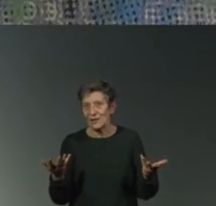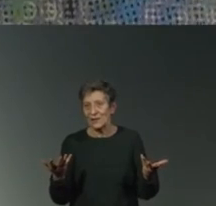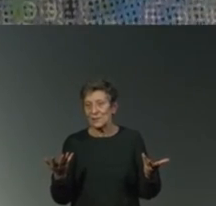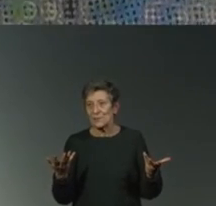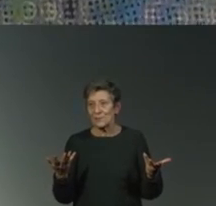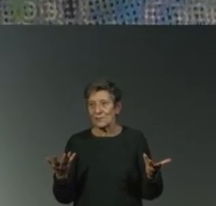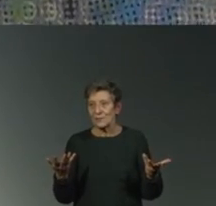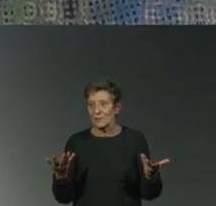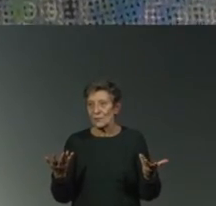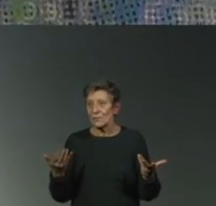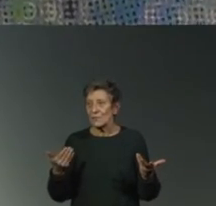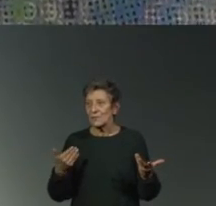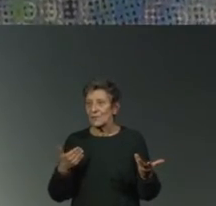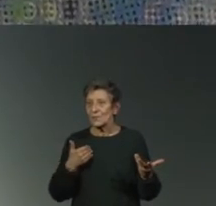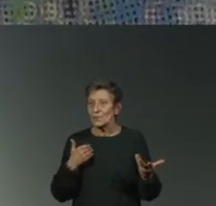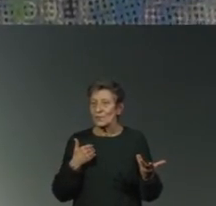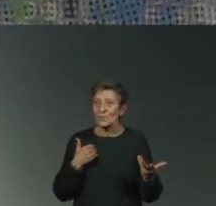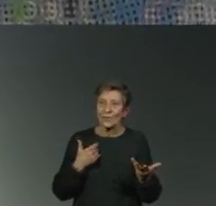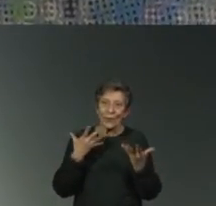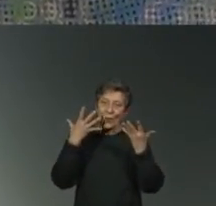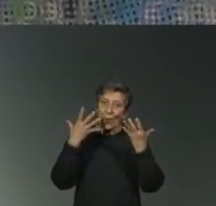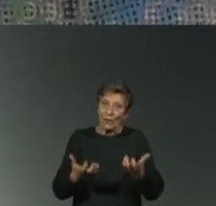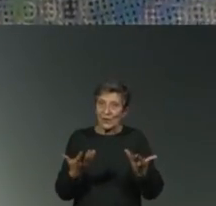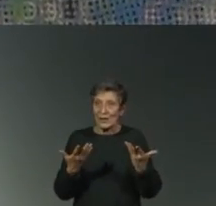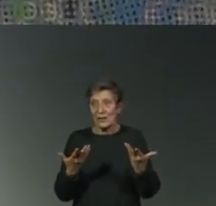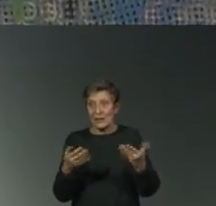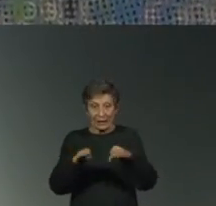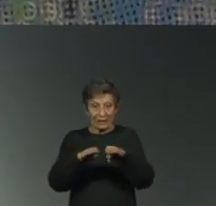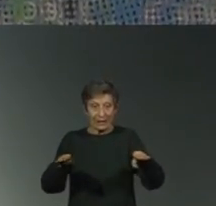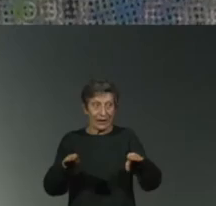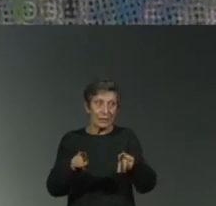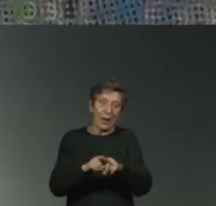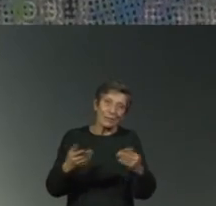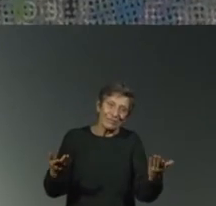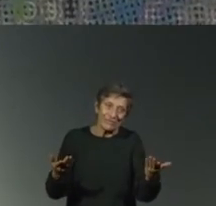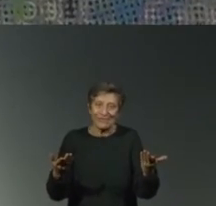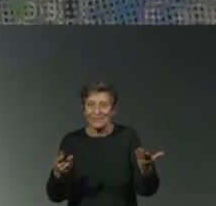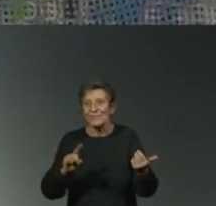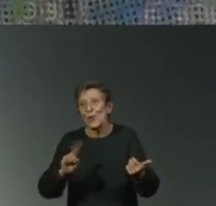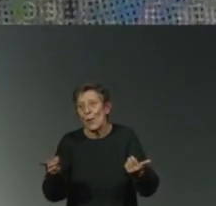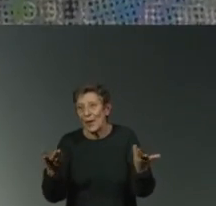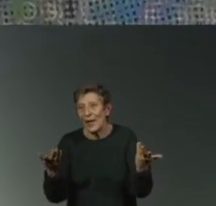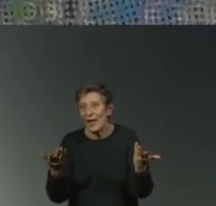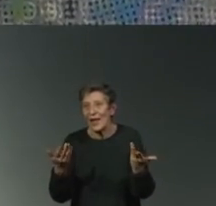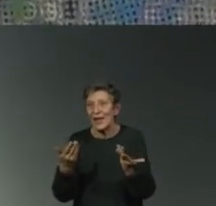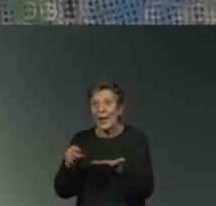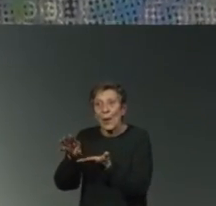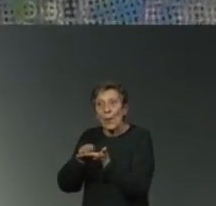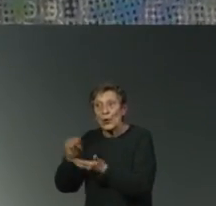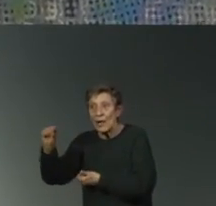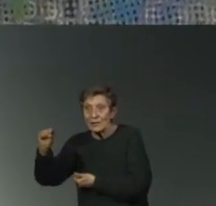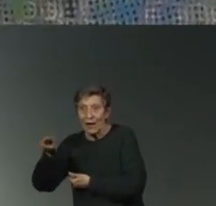scène, j'allais dire sur un même plateau, Sarah, le modèle, et